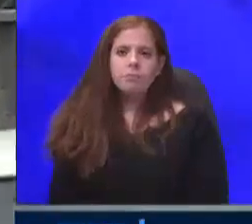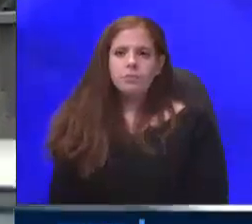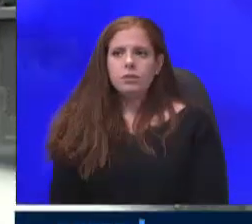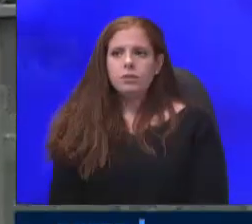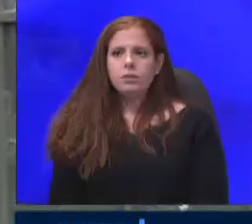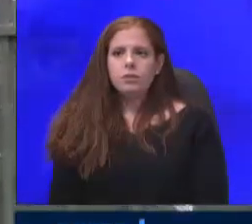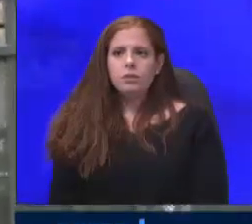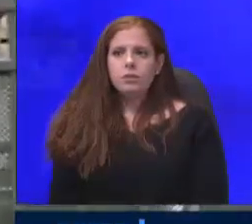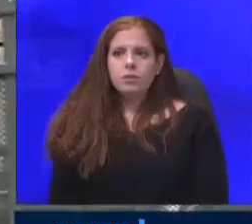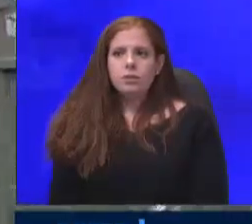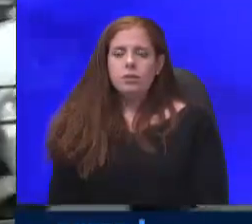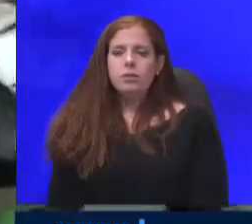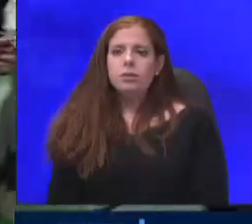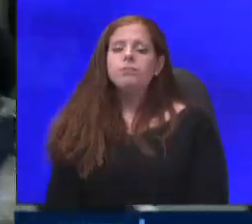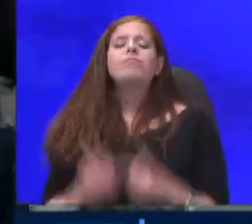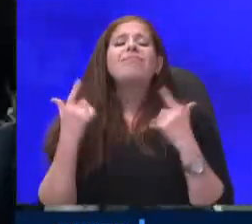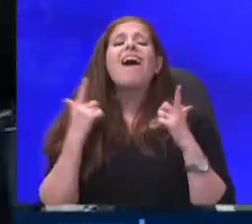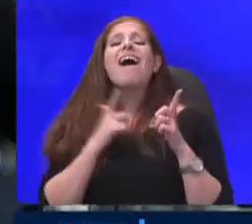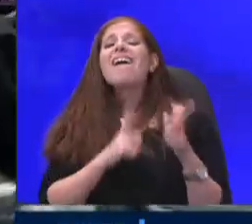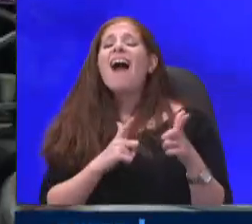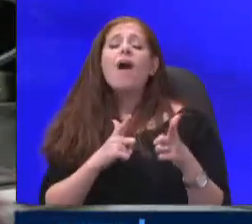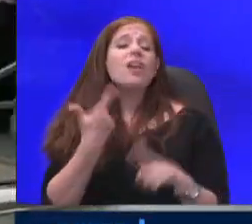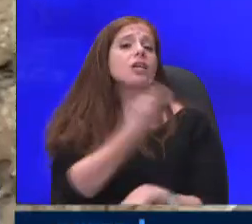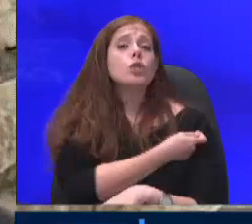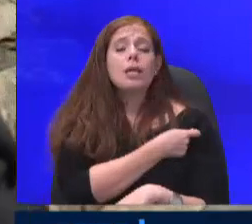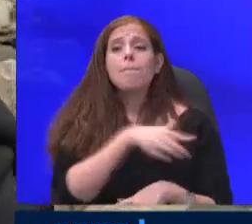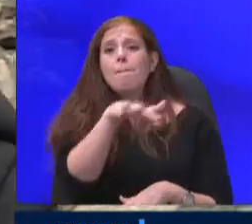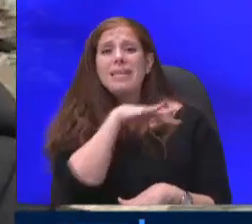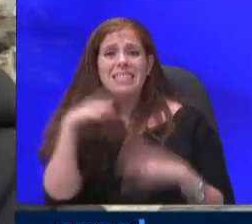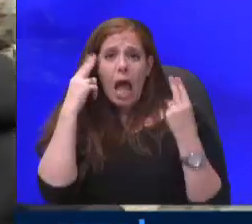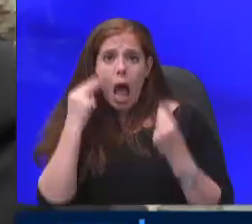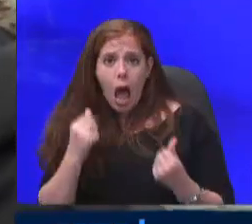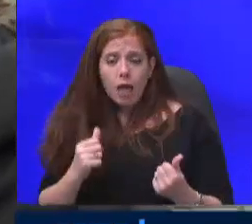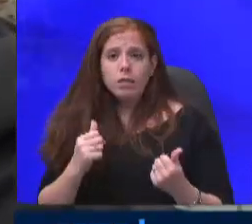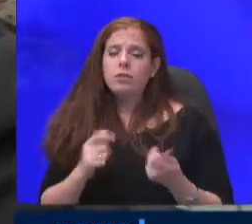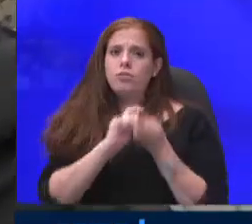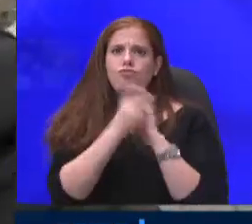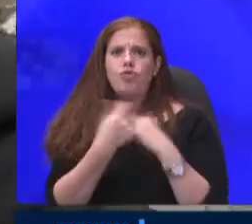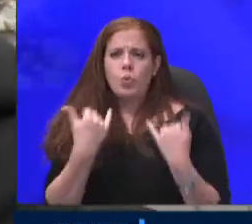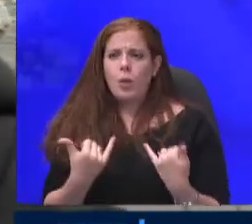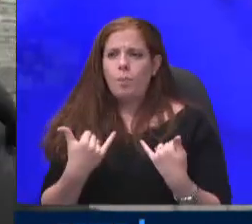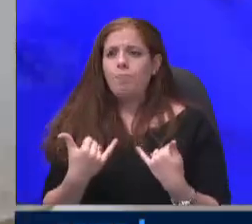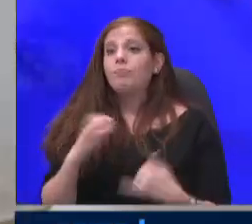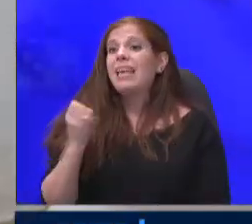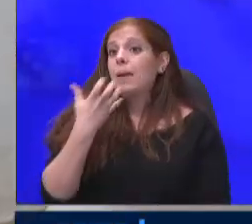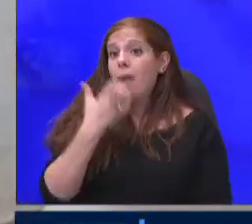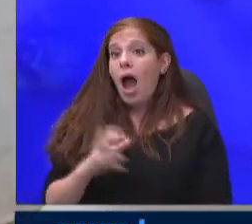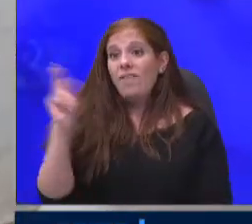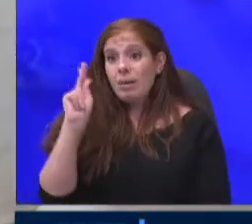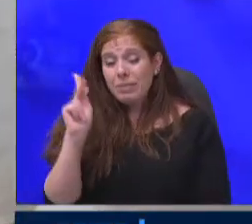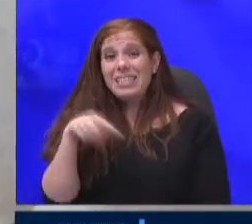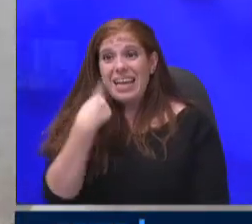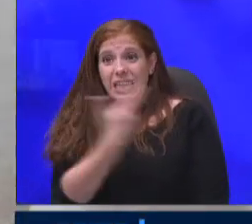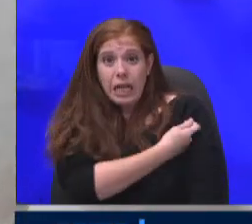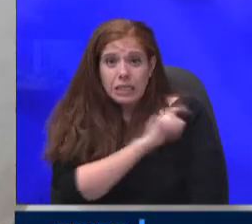הקרב על החיסונים במגזר החרדי קיבל תפנית הבוקר. אם הרב קניבסקי אמר להתחסן, אז כולם התחסנו. הבוקר